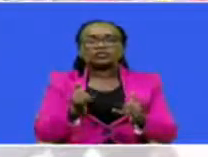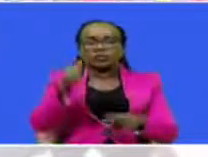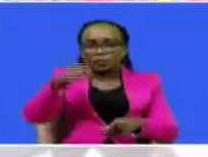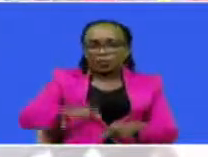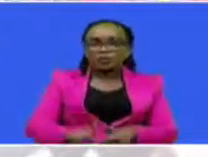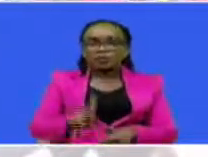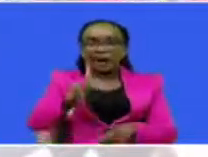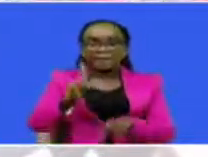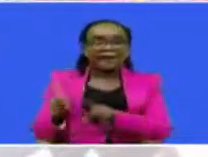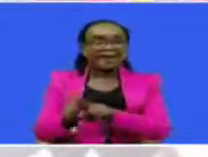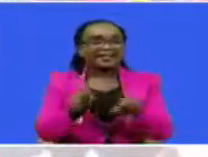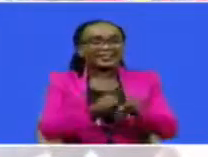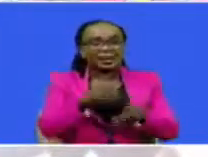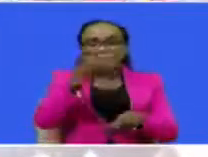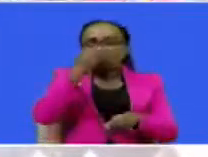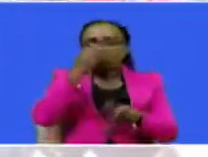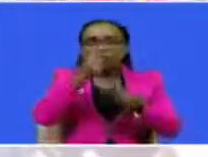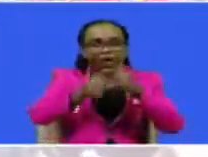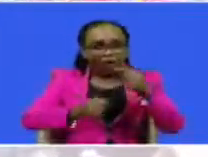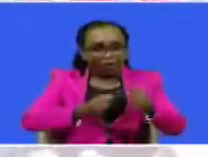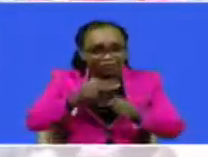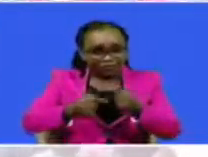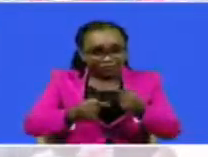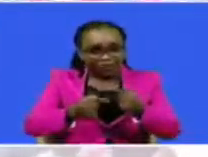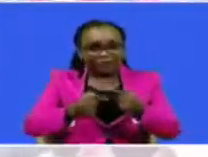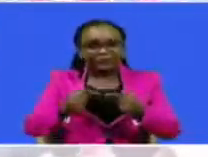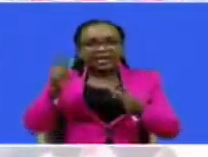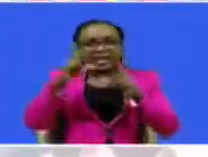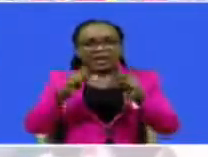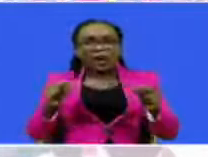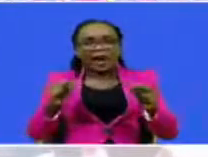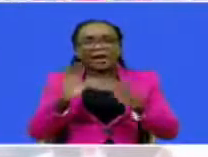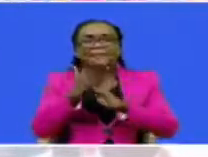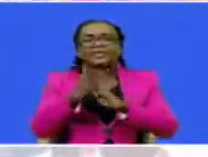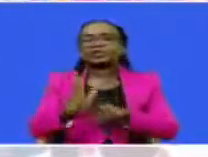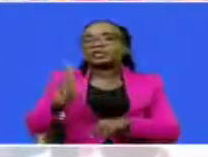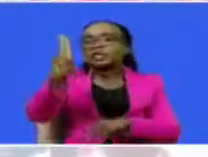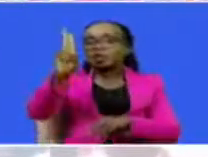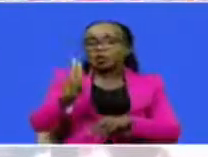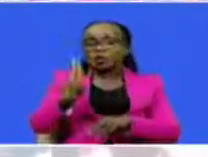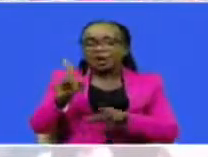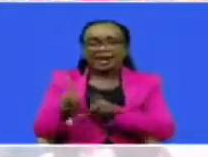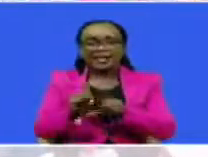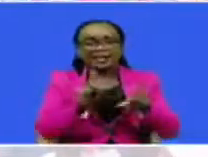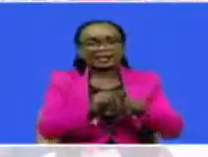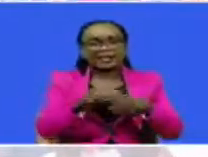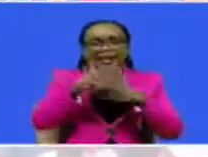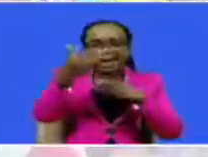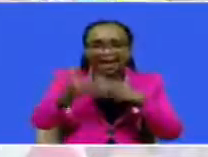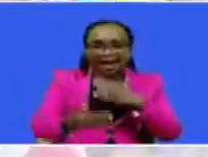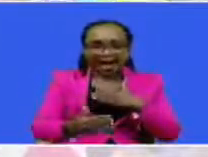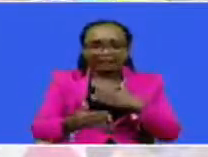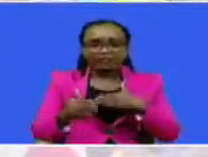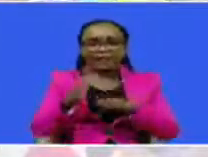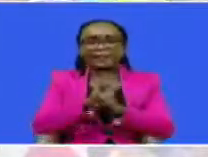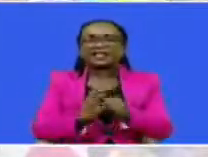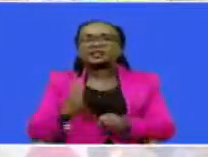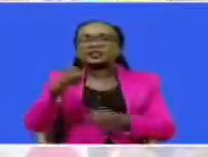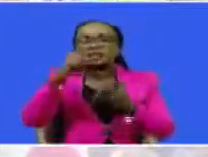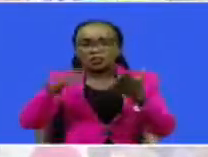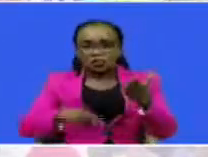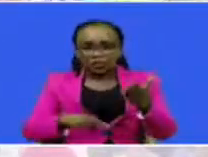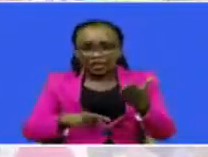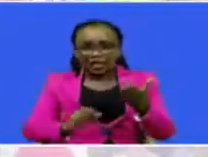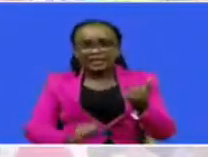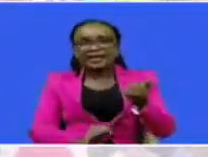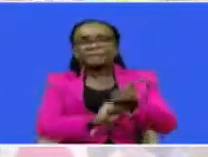juu. Ruto akionekana kuendeleza vita vya maneno dhidi ya Kenyatta, haswa baada ya rais kuzidisha juhudi zake